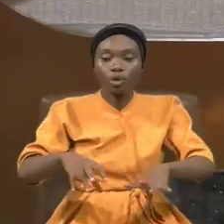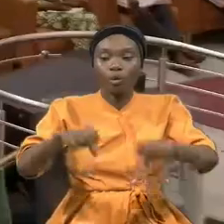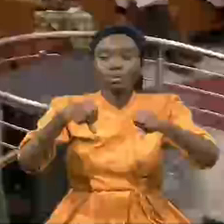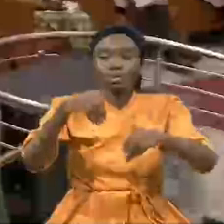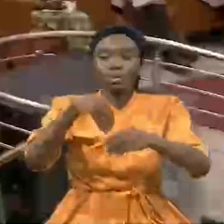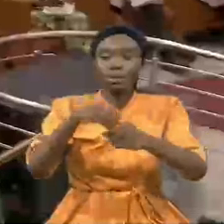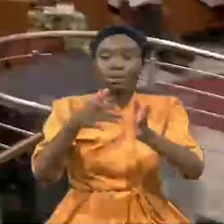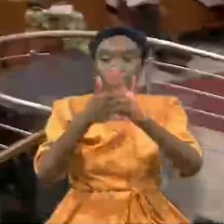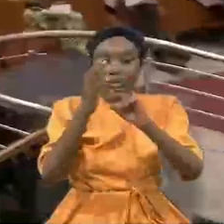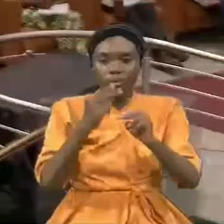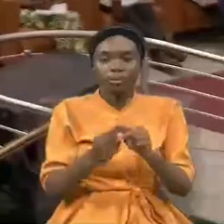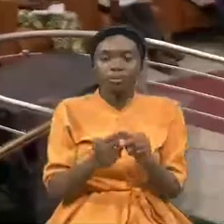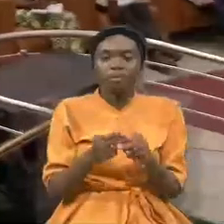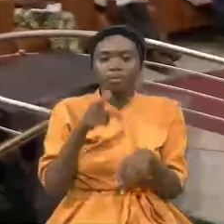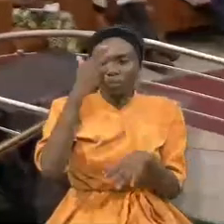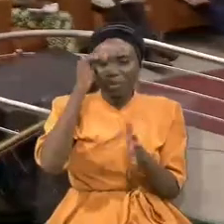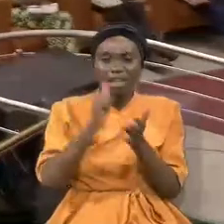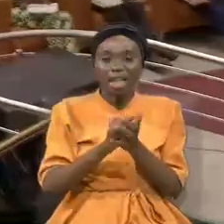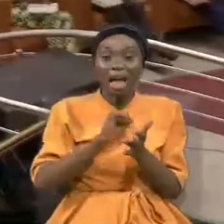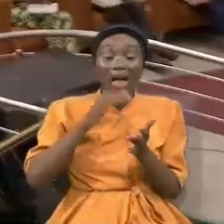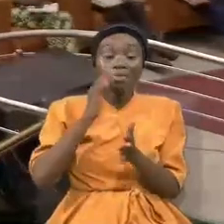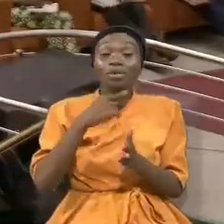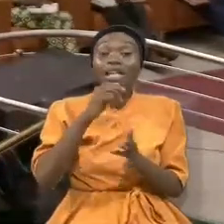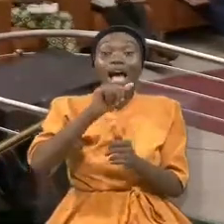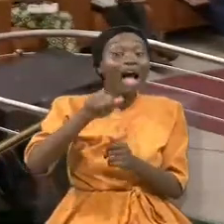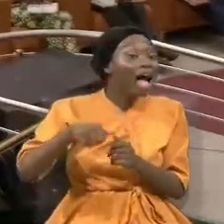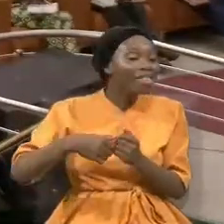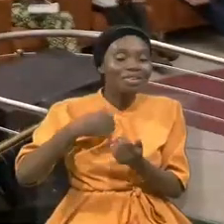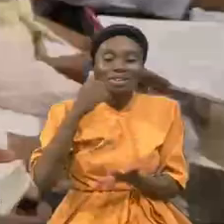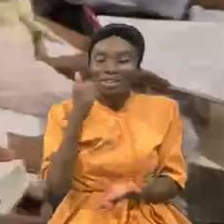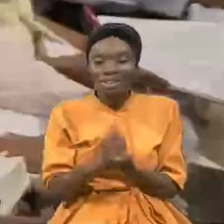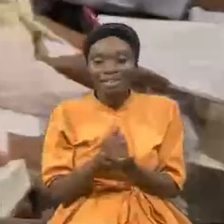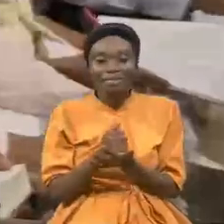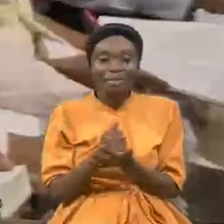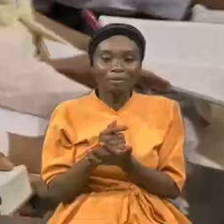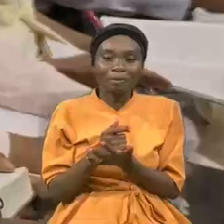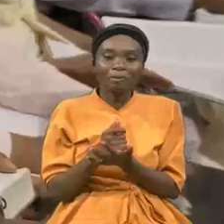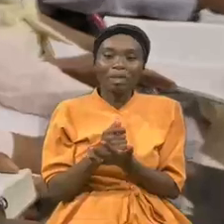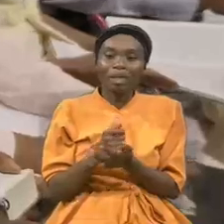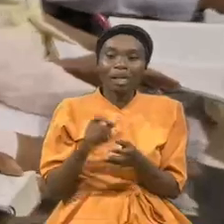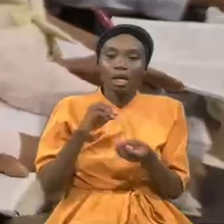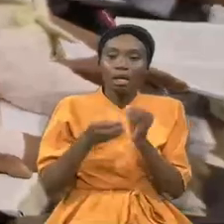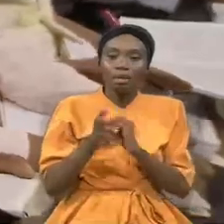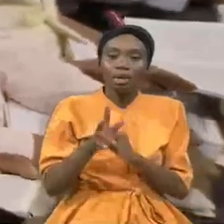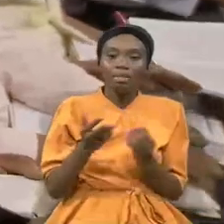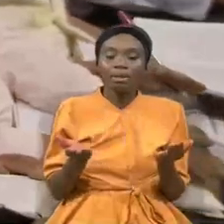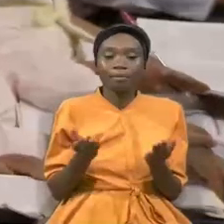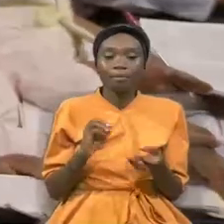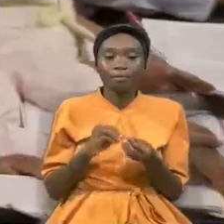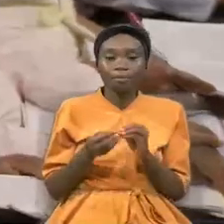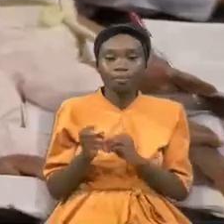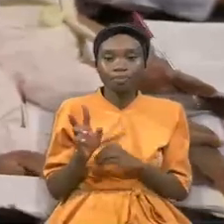nous rende prêts pour l'enlèvement au nom de Jésus. Je vais dire un autre amen. Voilà une troisième partie